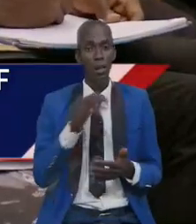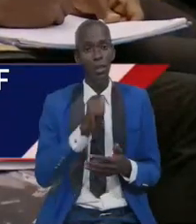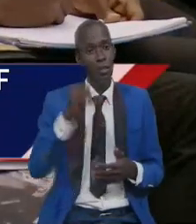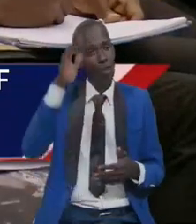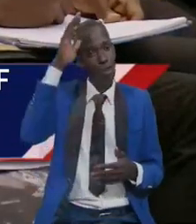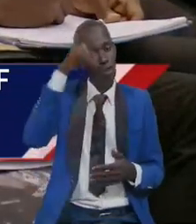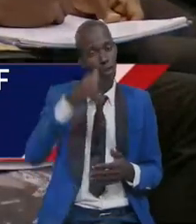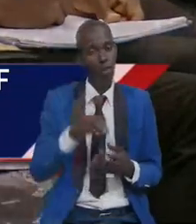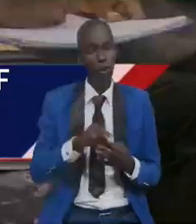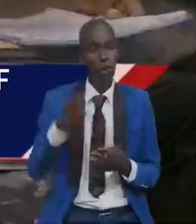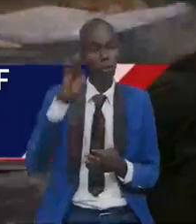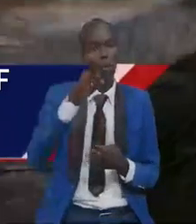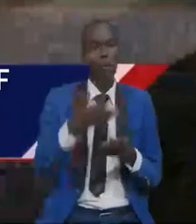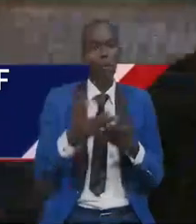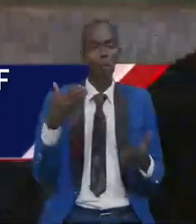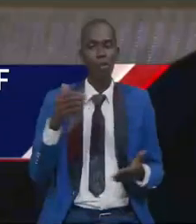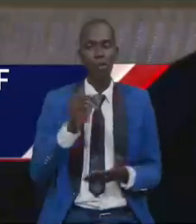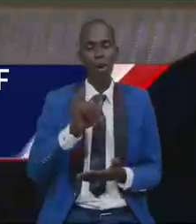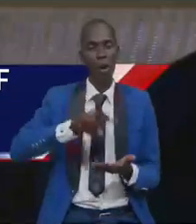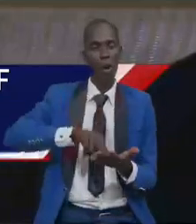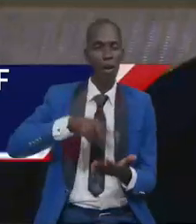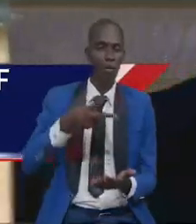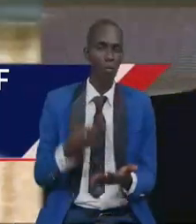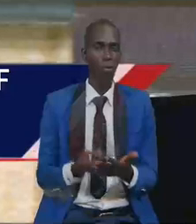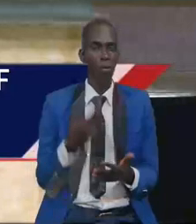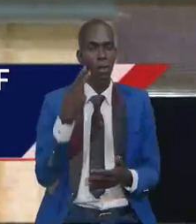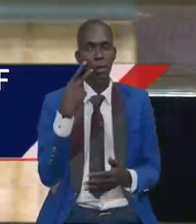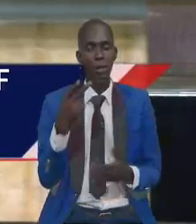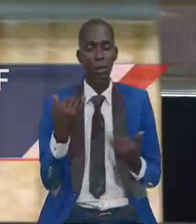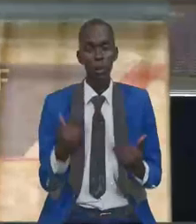l'orgueil précède la chute. C'est ainsi.